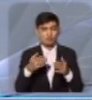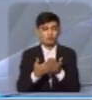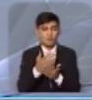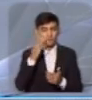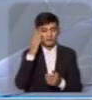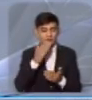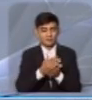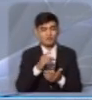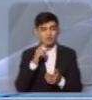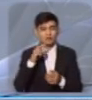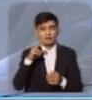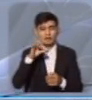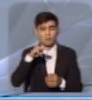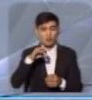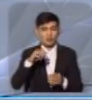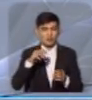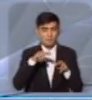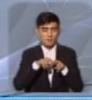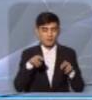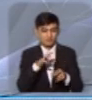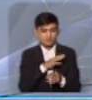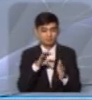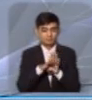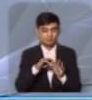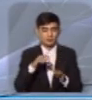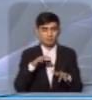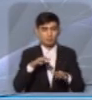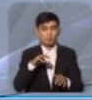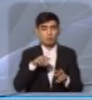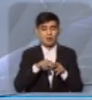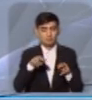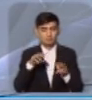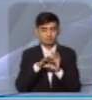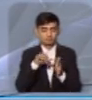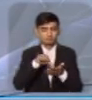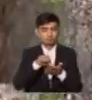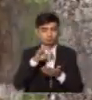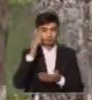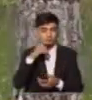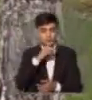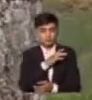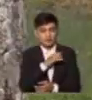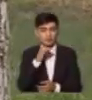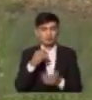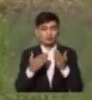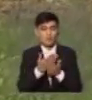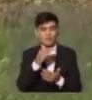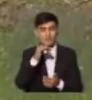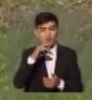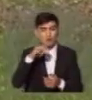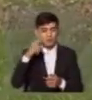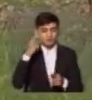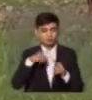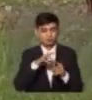Қазақстан демократиялық партиясы тіркеуден өтсе алдағы парламент сайлауына қатысуға ниетті. Жаңа форматтағы өзгеше